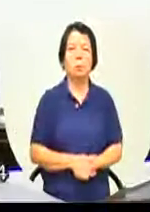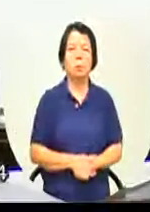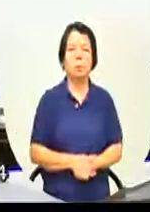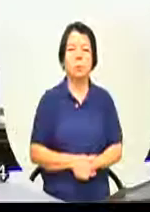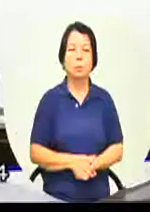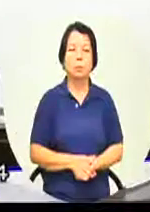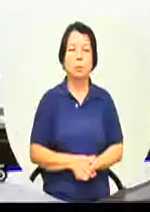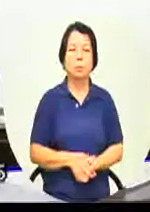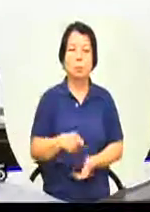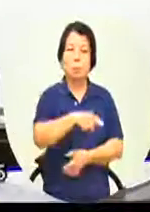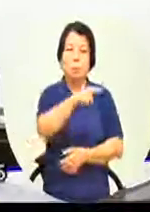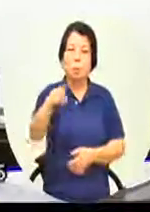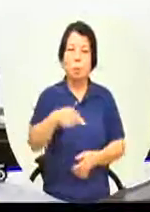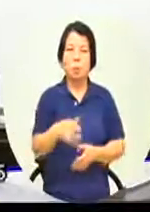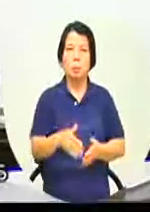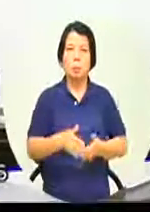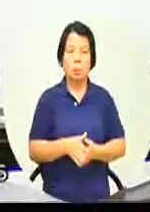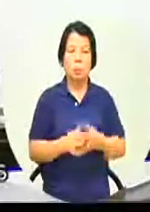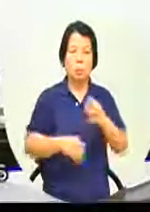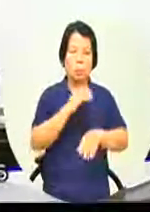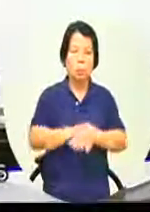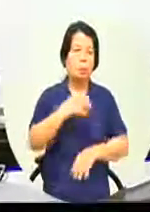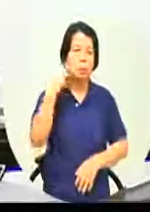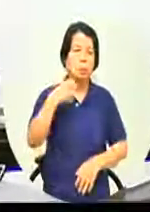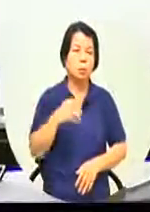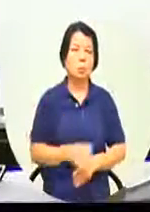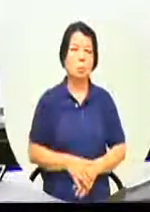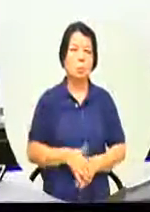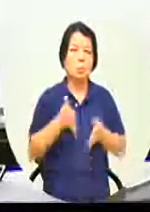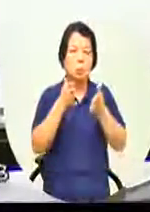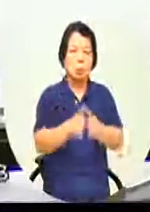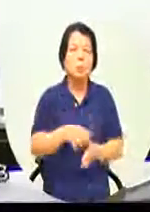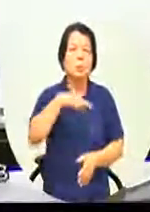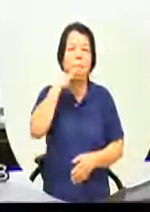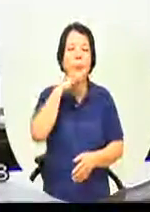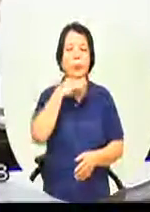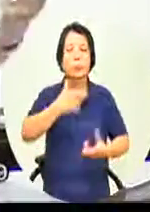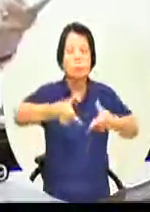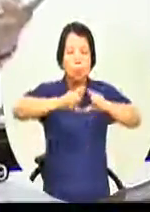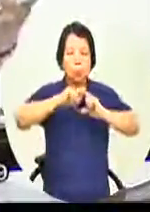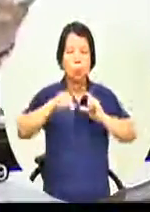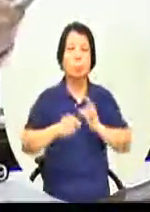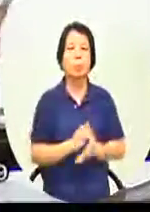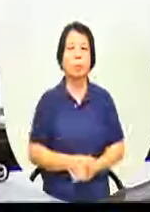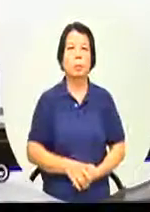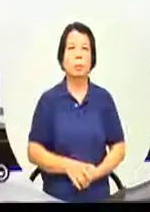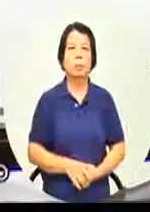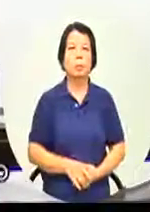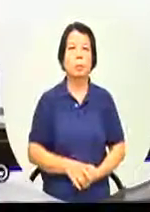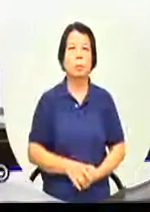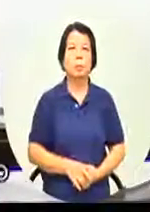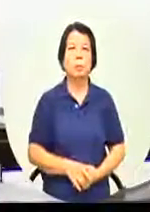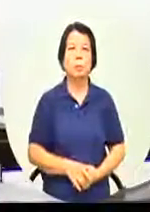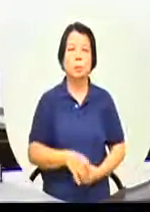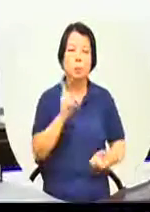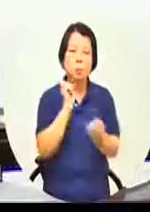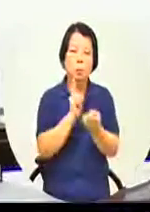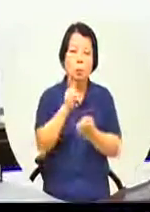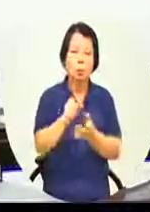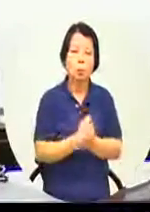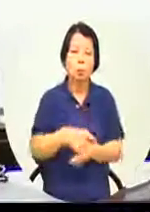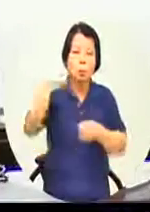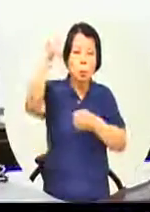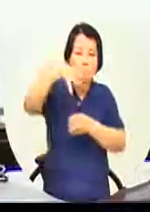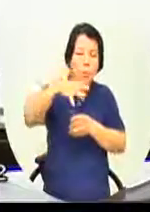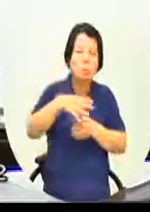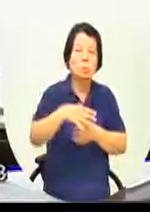可以有一些成果哈。这个的部分我等一下再请你答复，因为我时间不够，我还要再问水利局，是不是你对于这个光电农园，